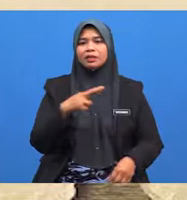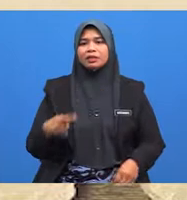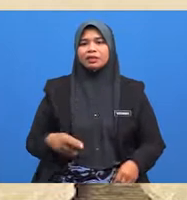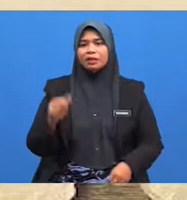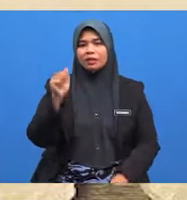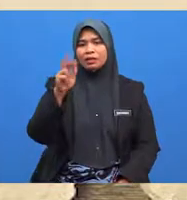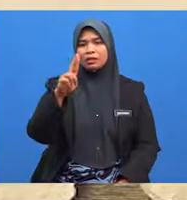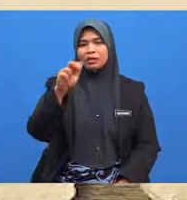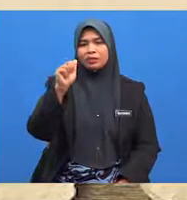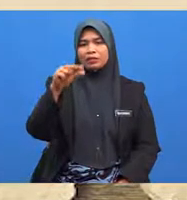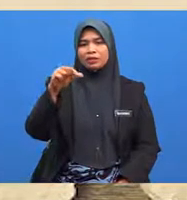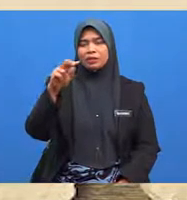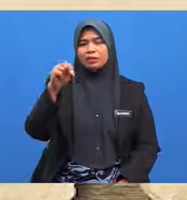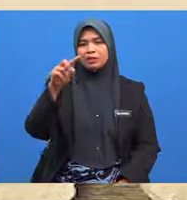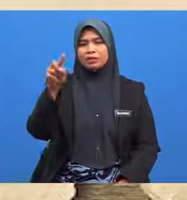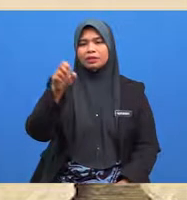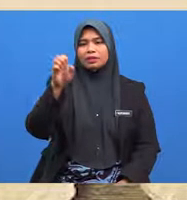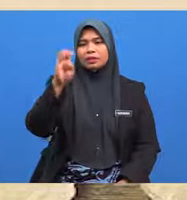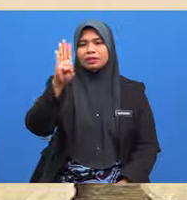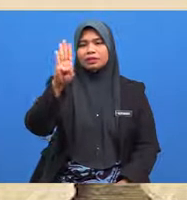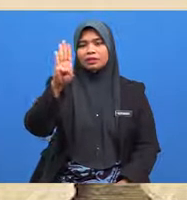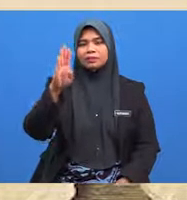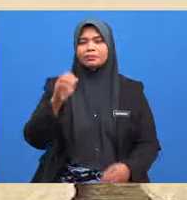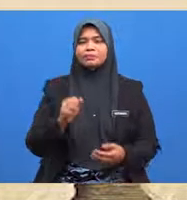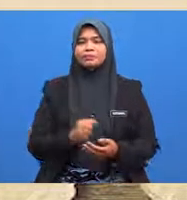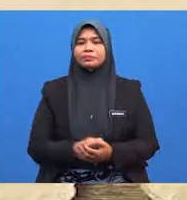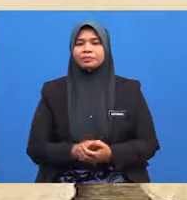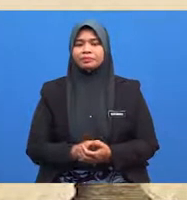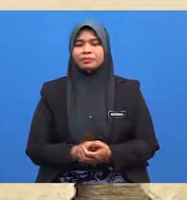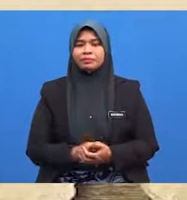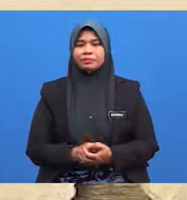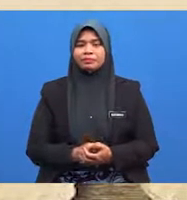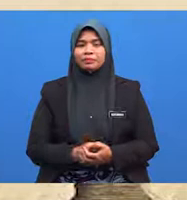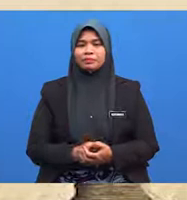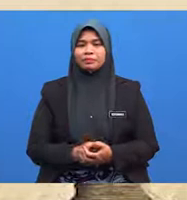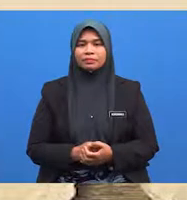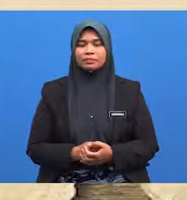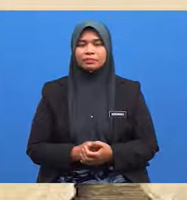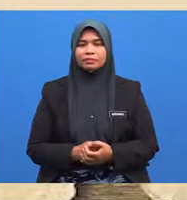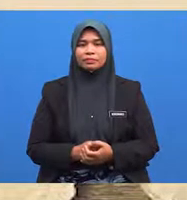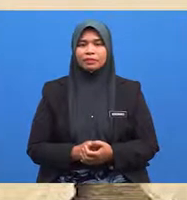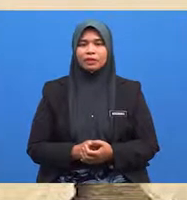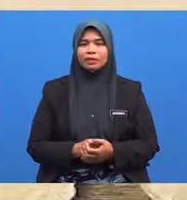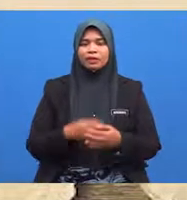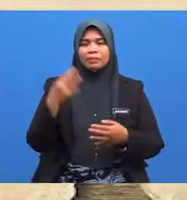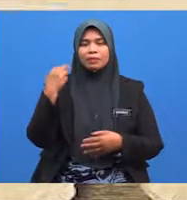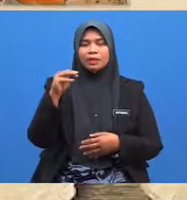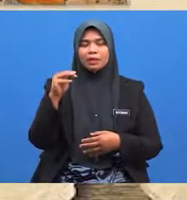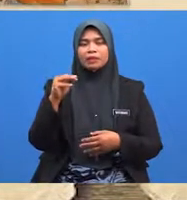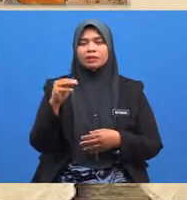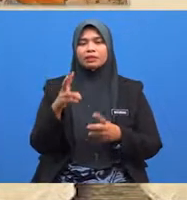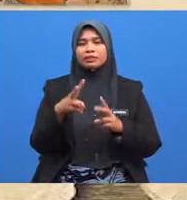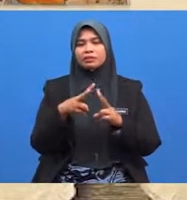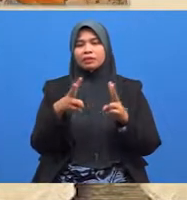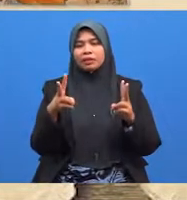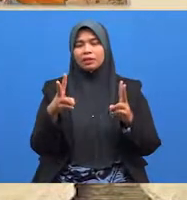Aurangzeb 1657 sehingga 1707. Mereka memainkan